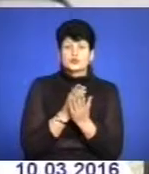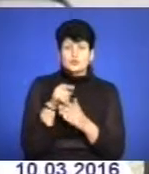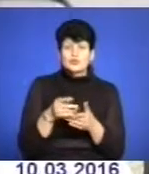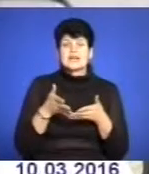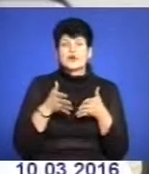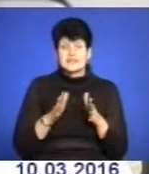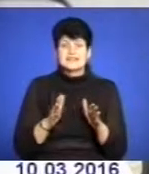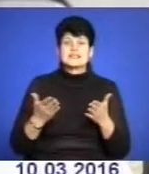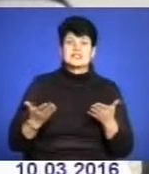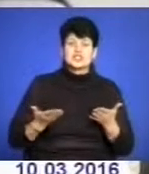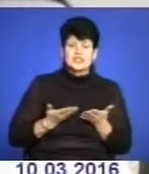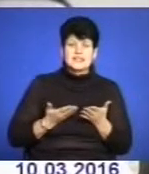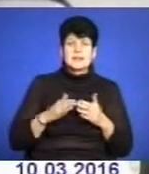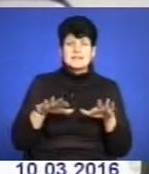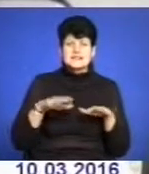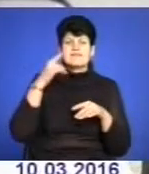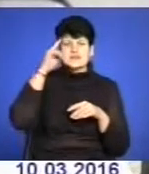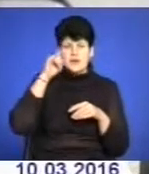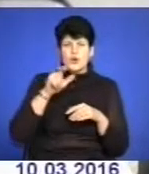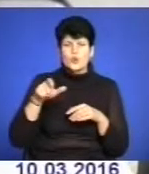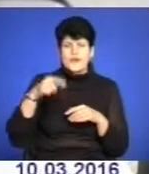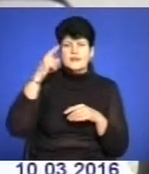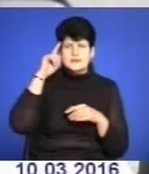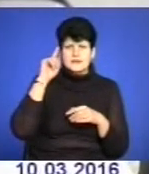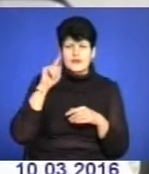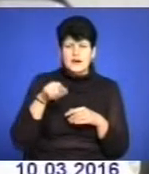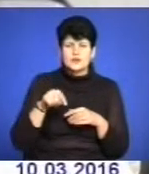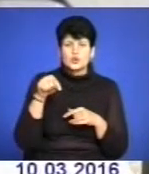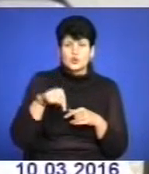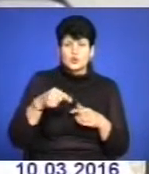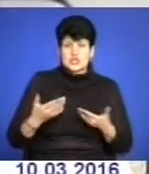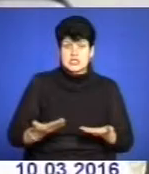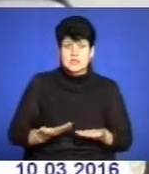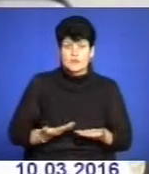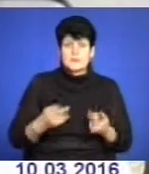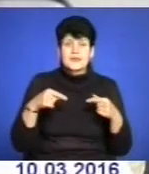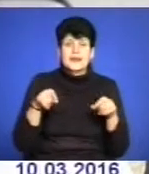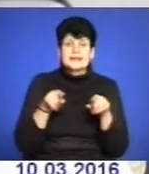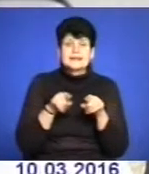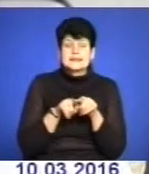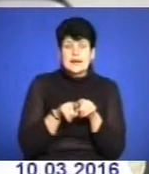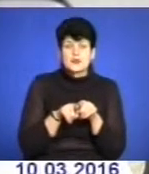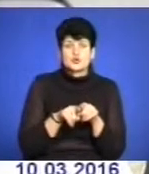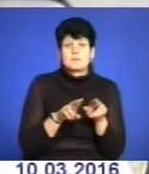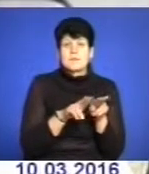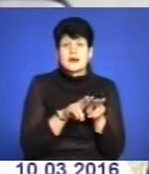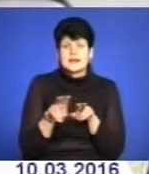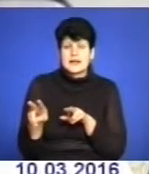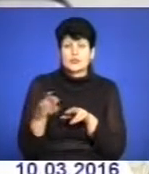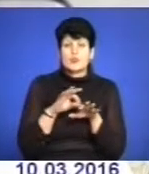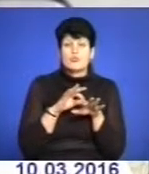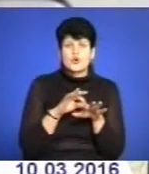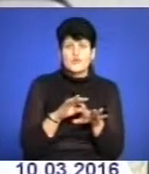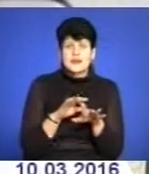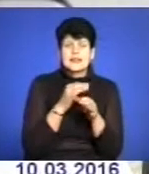народились, прожили, місцеві знають, людей знають і тут і живуть. Також паралельно ми провели і